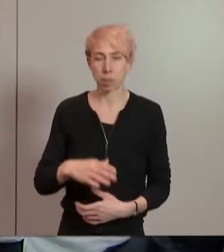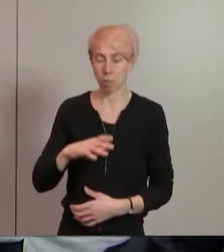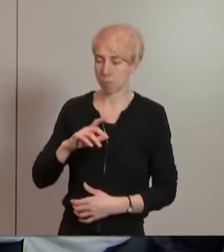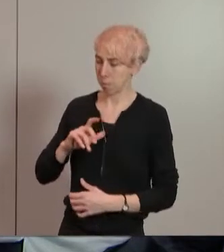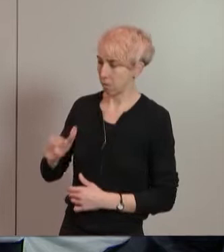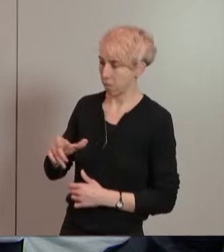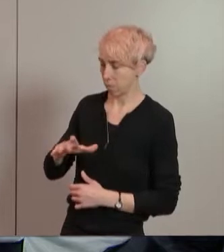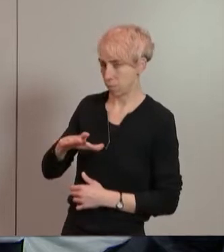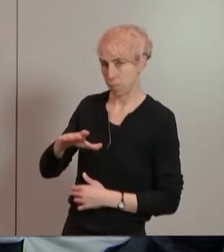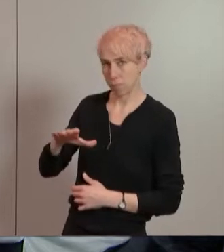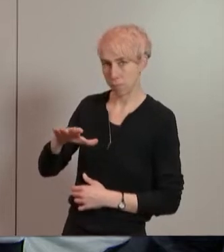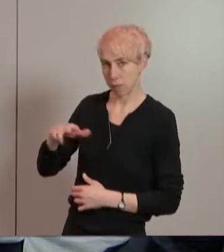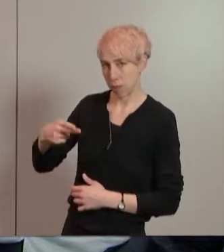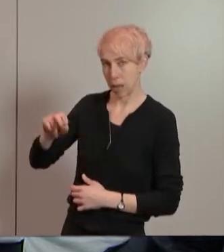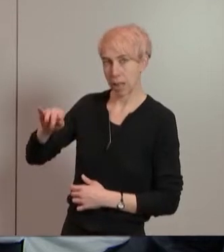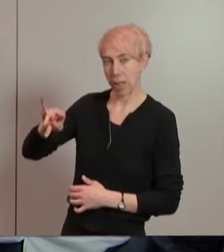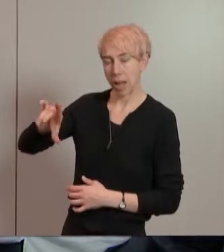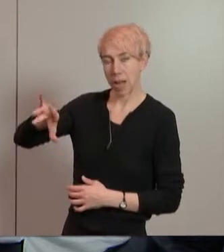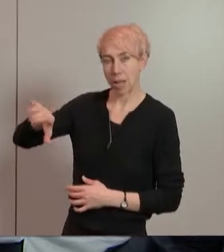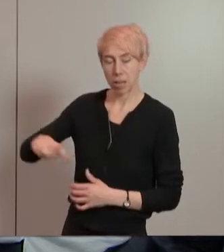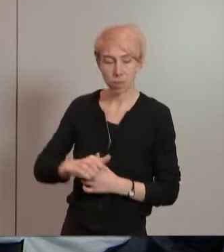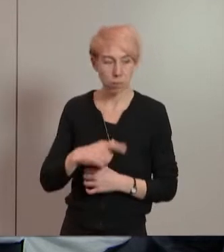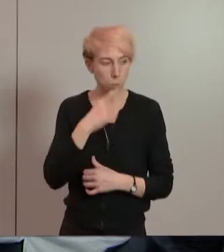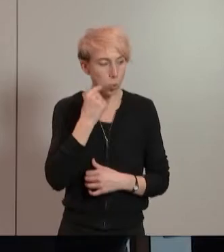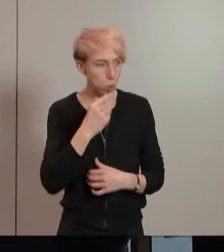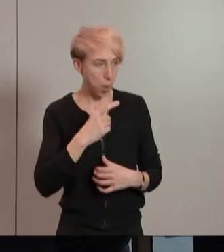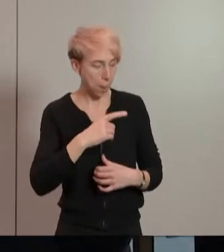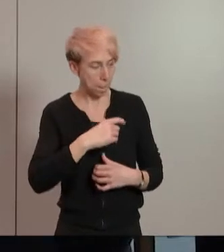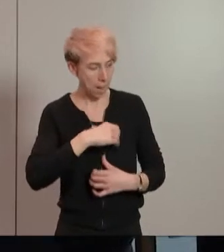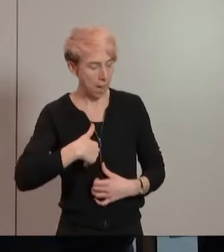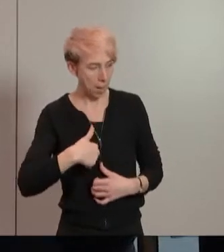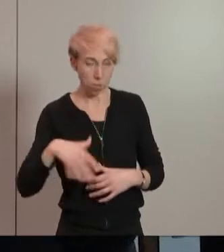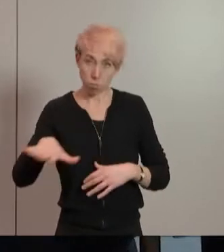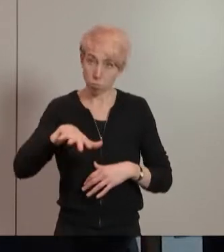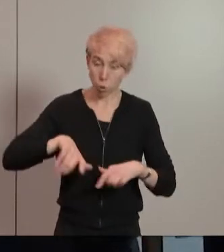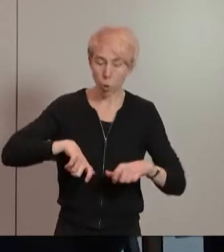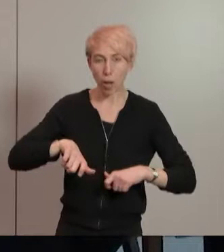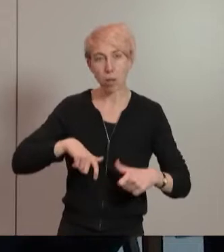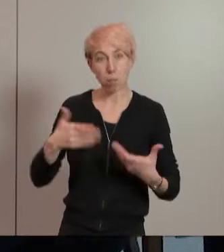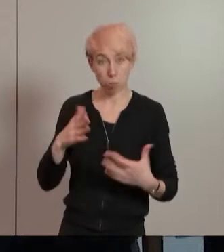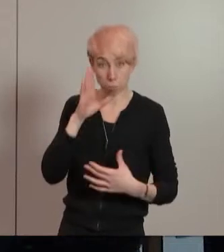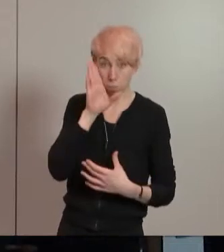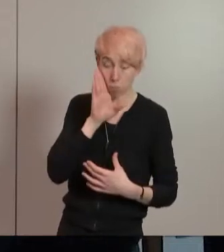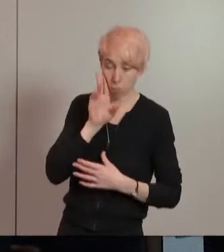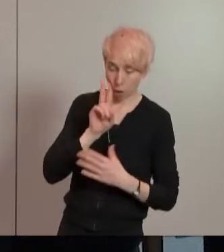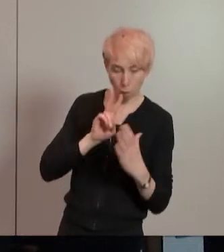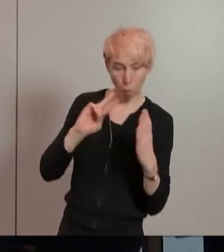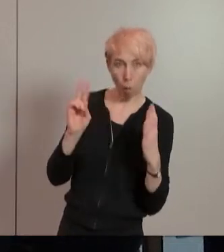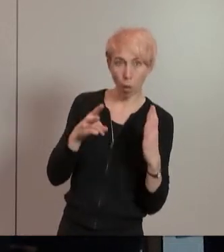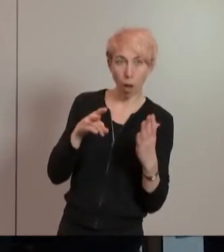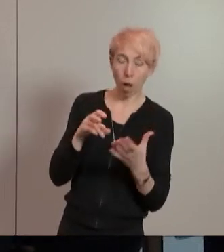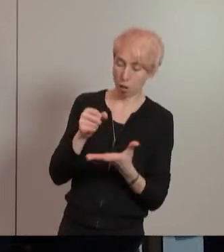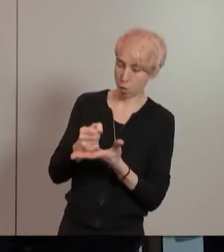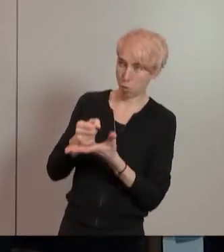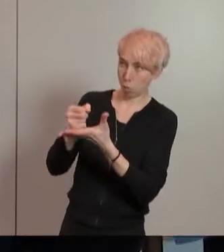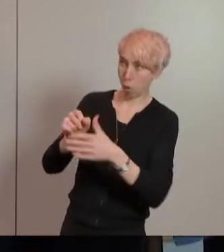Nathalie. Monsieur le maire, mes chers collègues, je vous invite désormais à regarder le support qui vous est projeté pour suivre